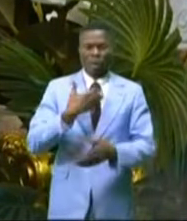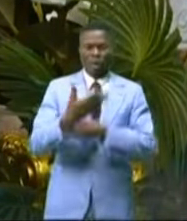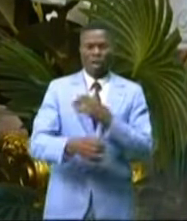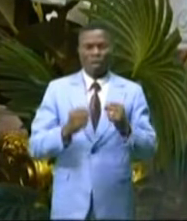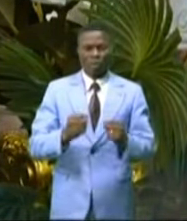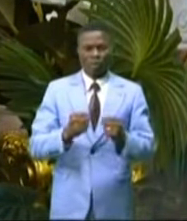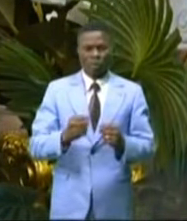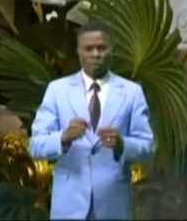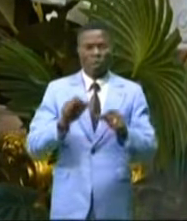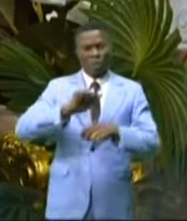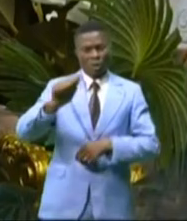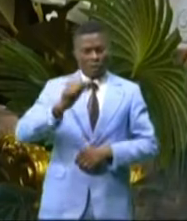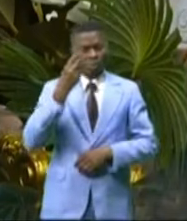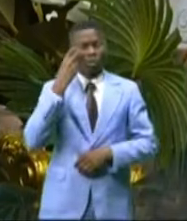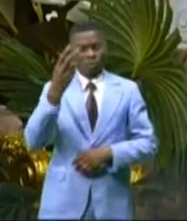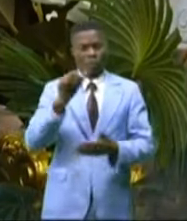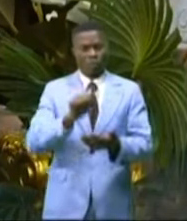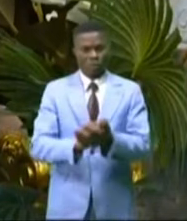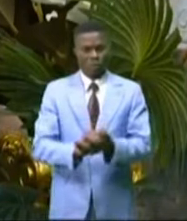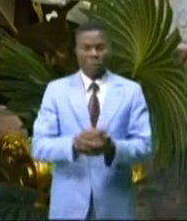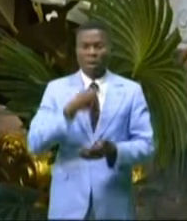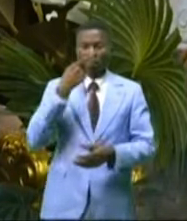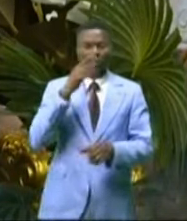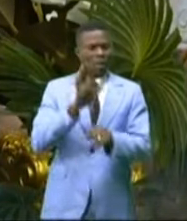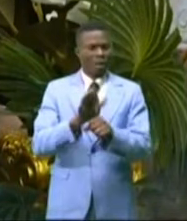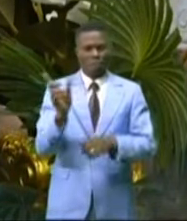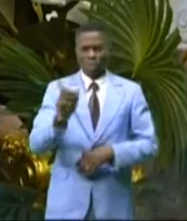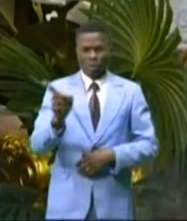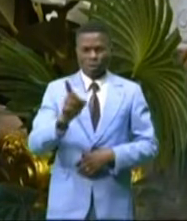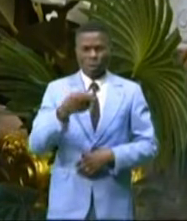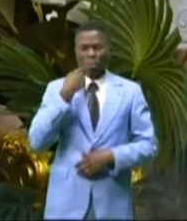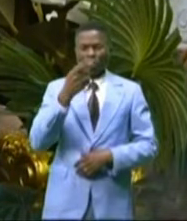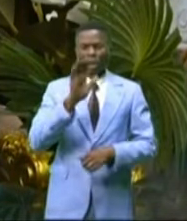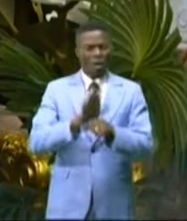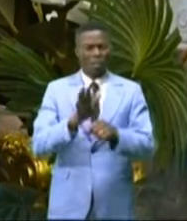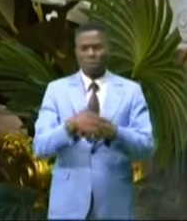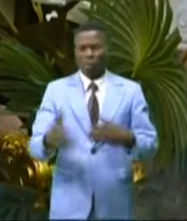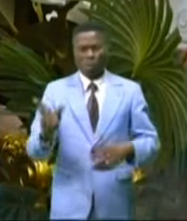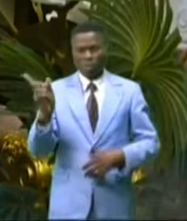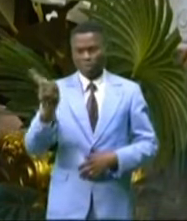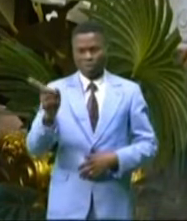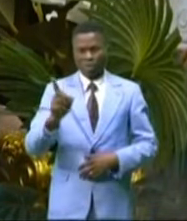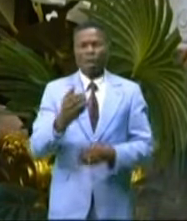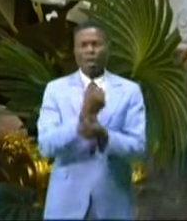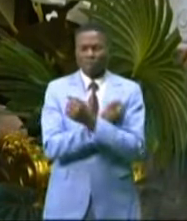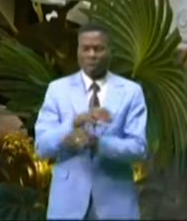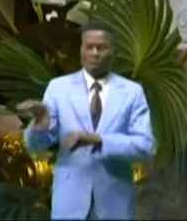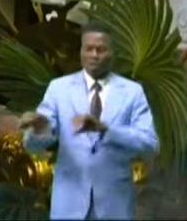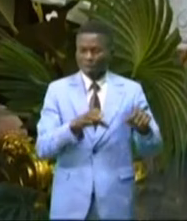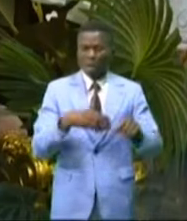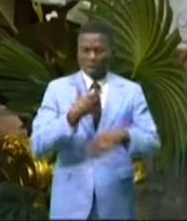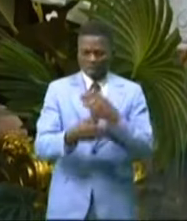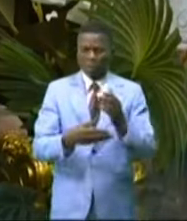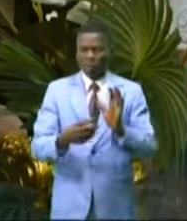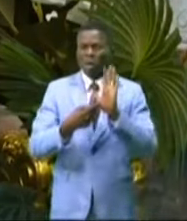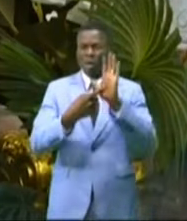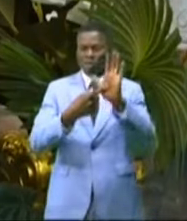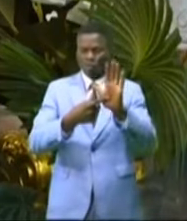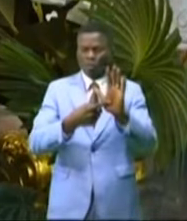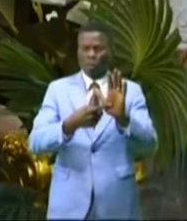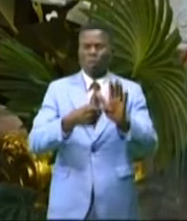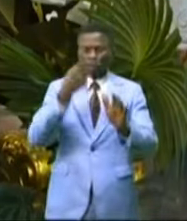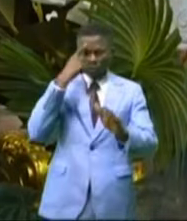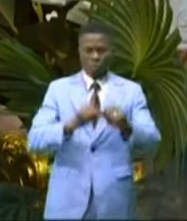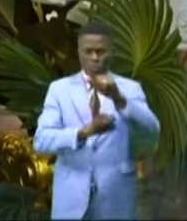mieux et eux-mêm ils vont voir h je n'aime pas parler trop et parler trop de moi j'aime bien que les actes que je pose puissent parler de